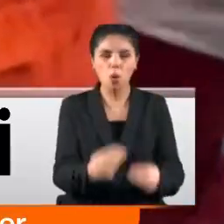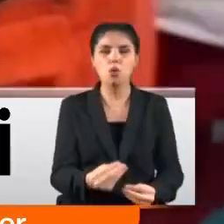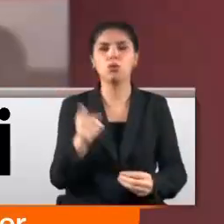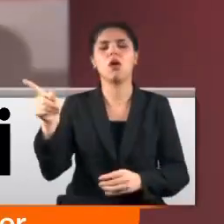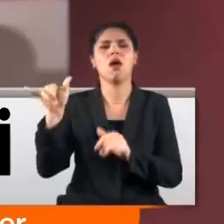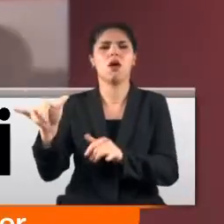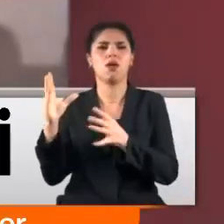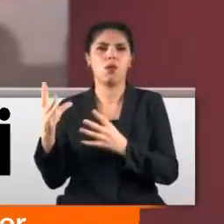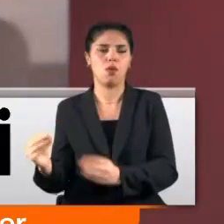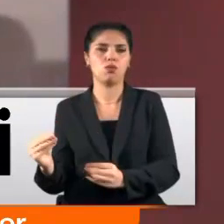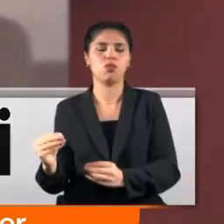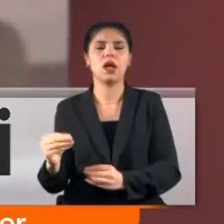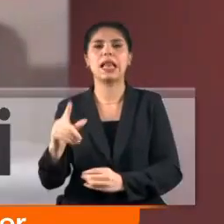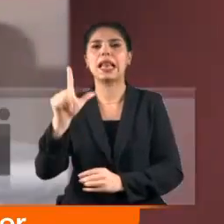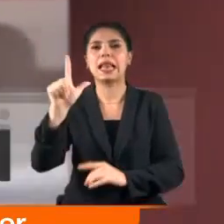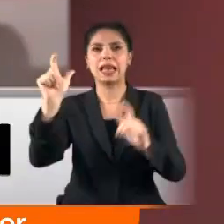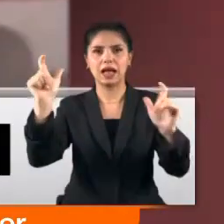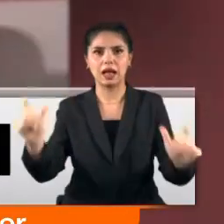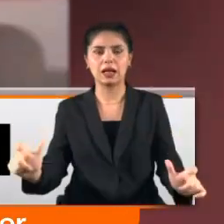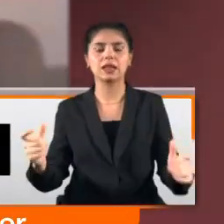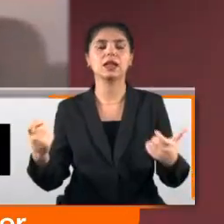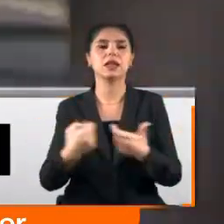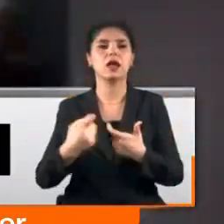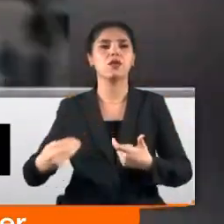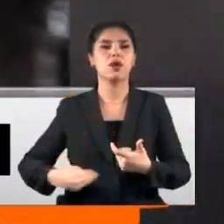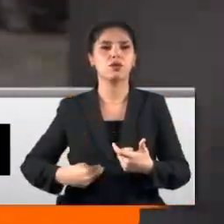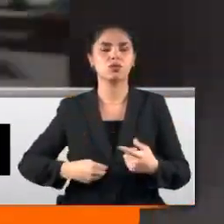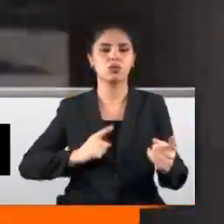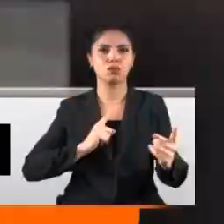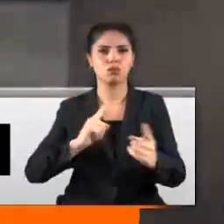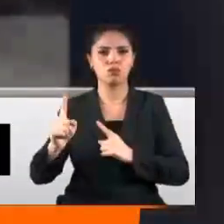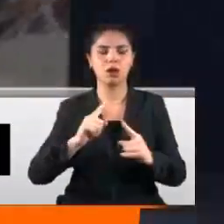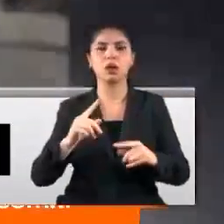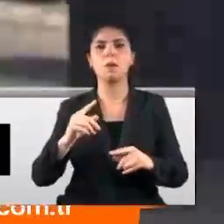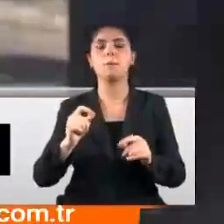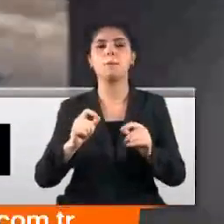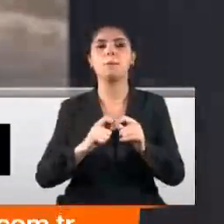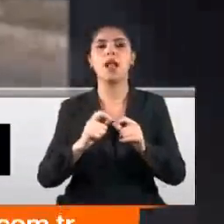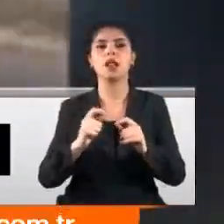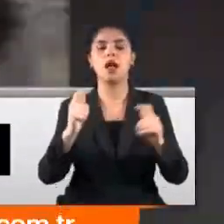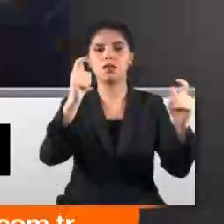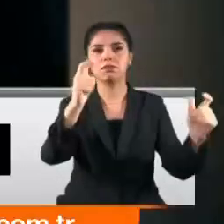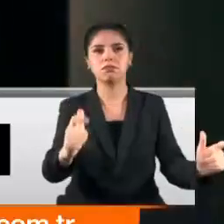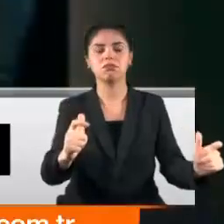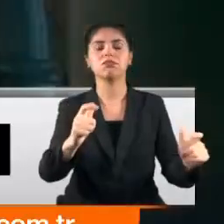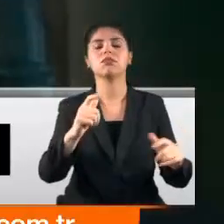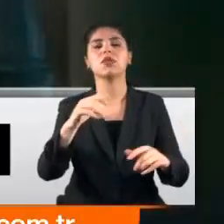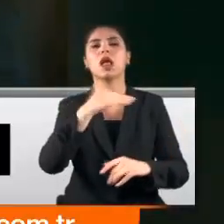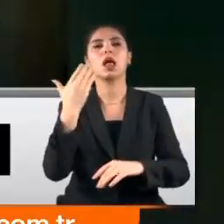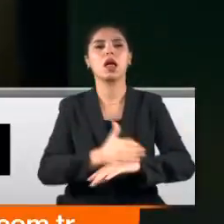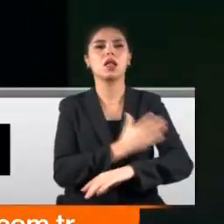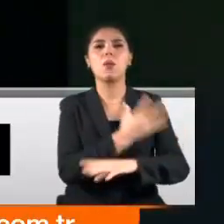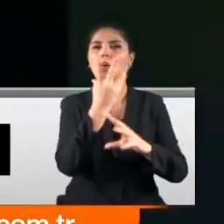etti gazze'yi ve Filistin'i savunmak demek kudüs'le birlikte Mekke'yi